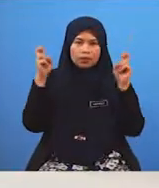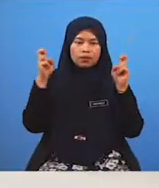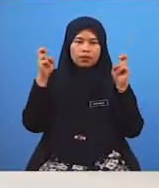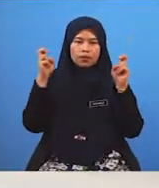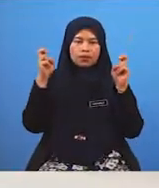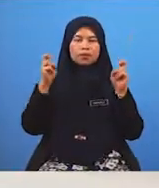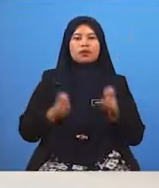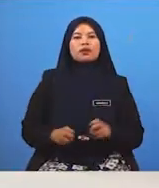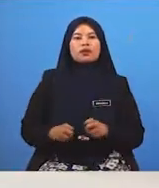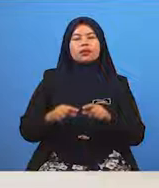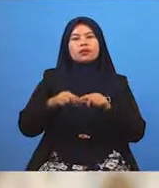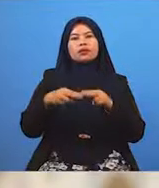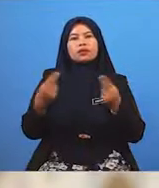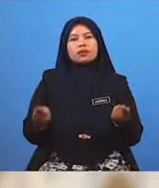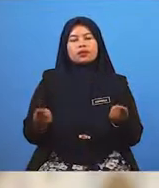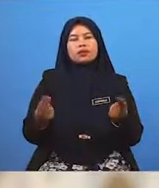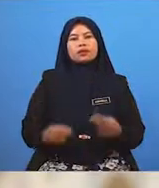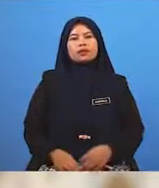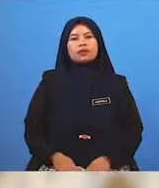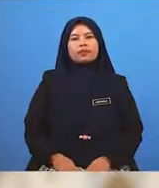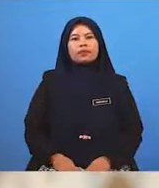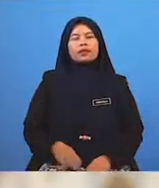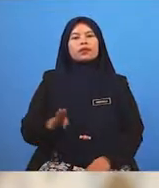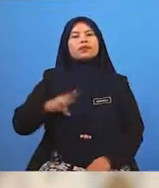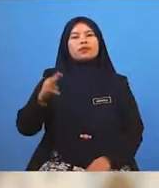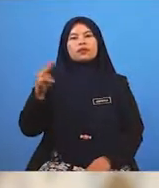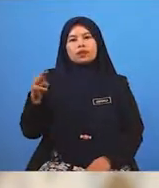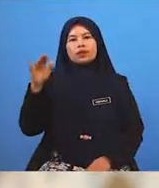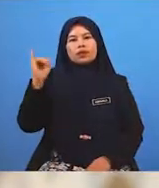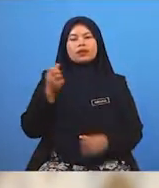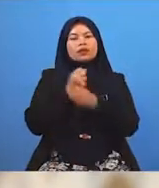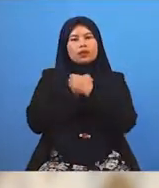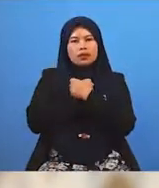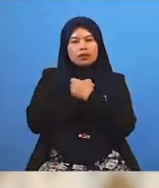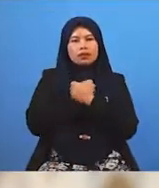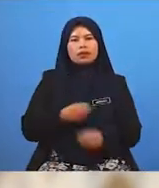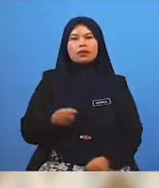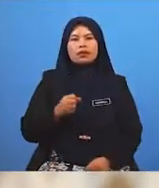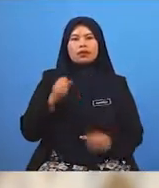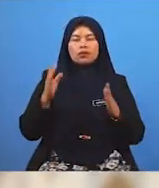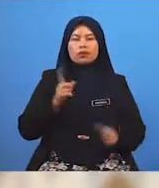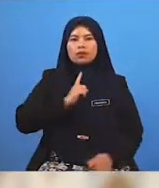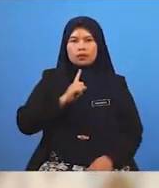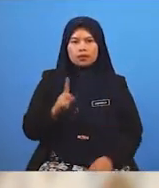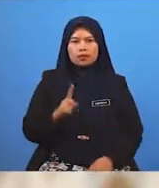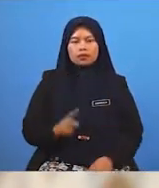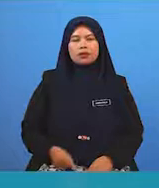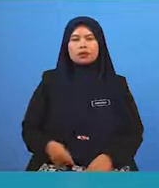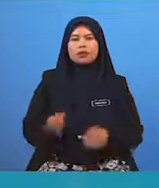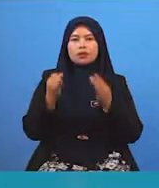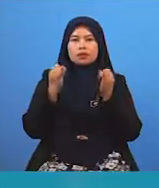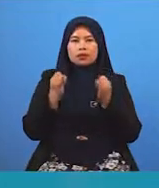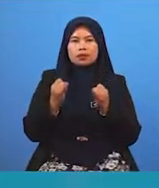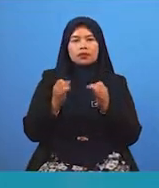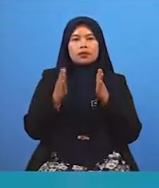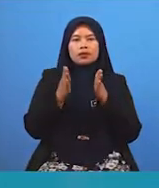bidang pengajian hadis. Murid-murid yang dikasihi sekalian, umat Islam merupakan duta kecil